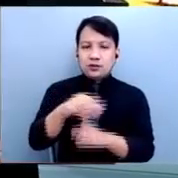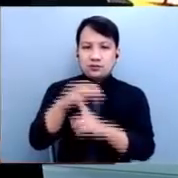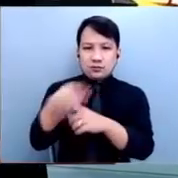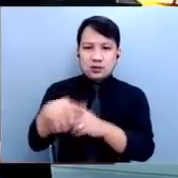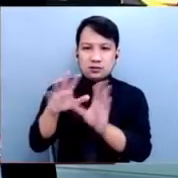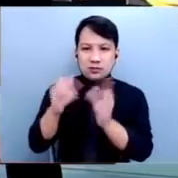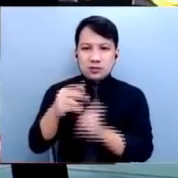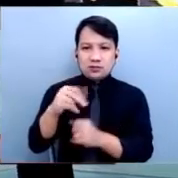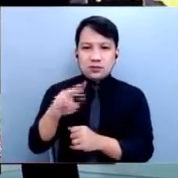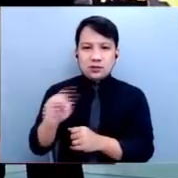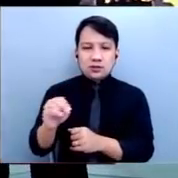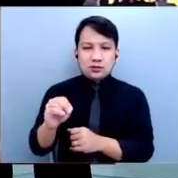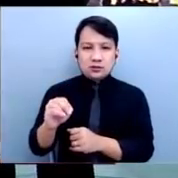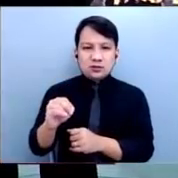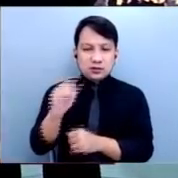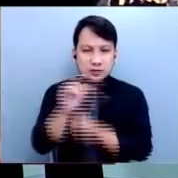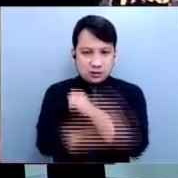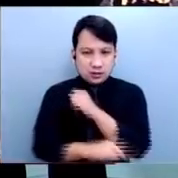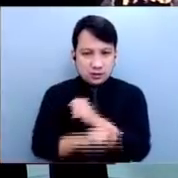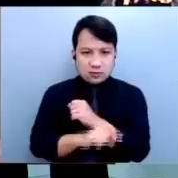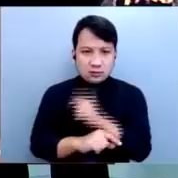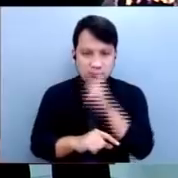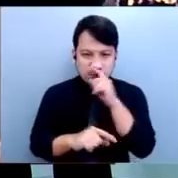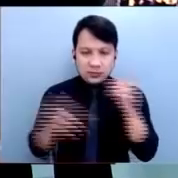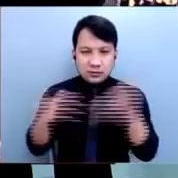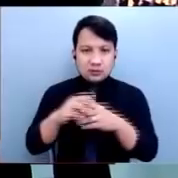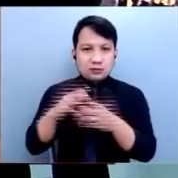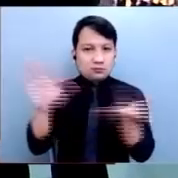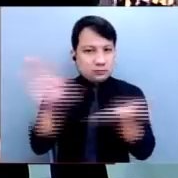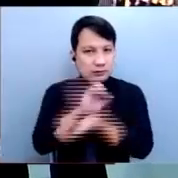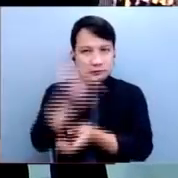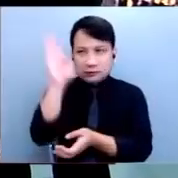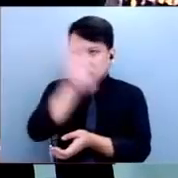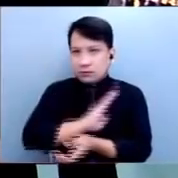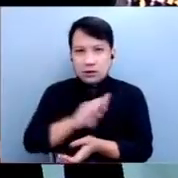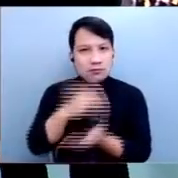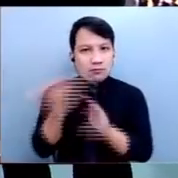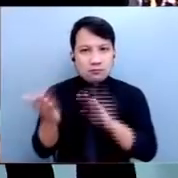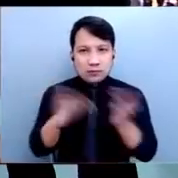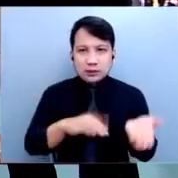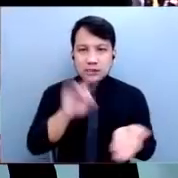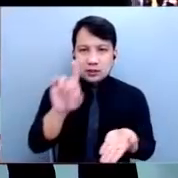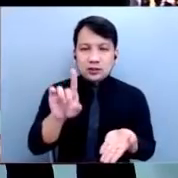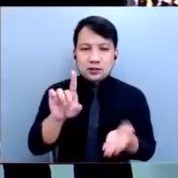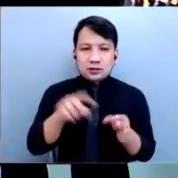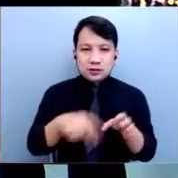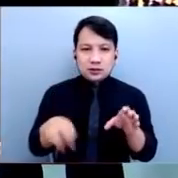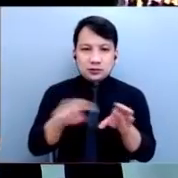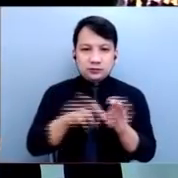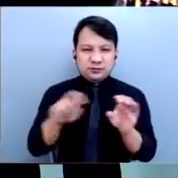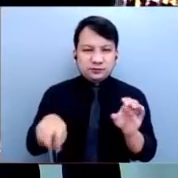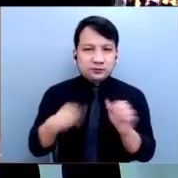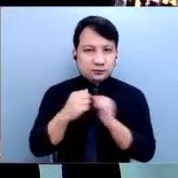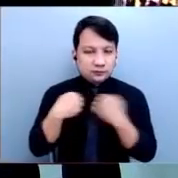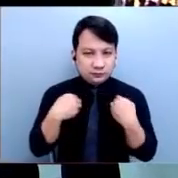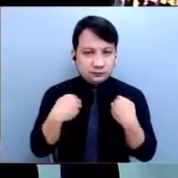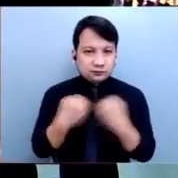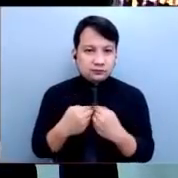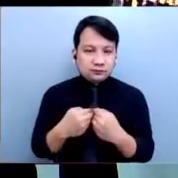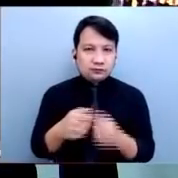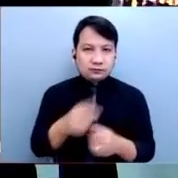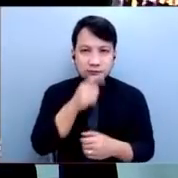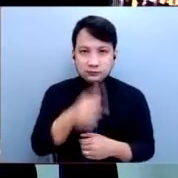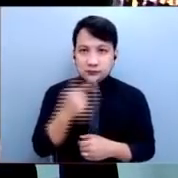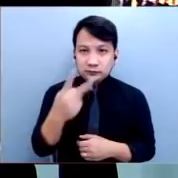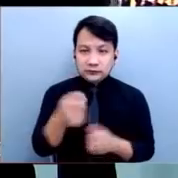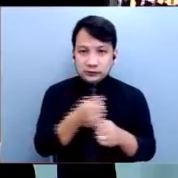sa Real Quezon. Total wreck po ang helicopter at patay sa aksidente ang isang aircraft specialist na crew member. Maswerte pa ang dalawang piloto